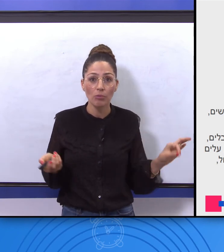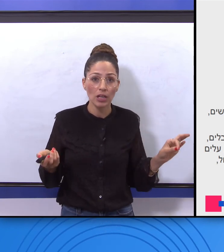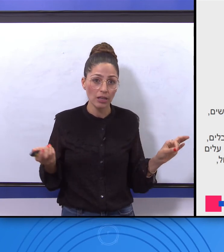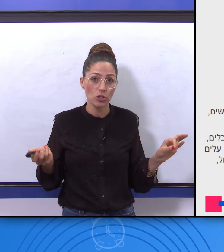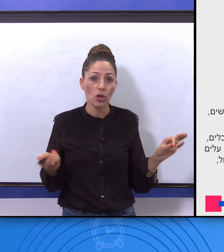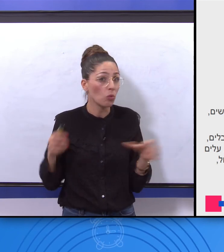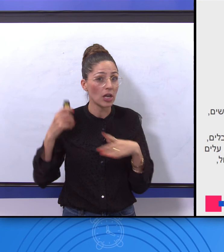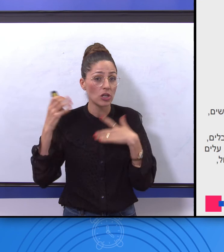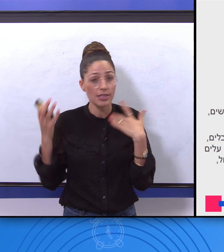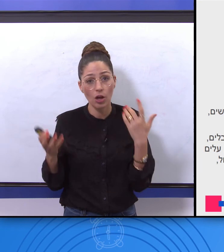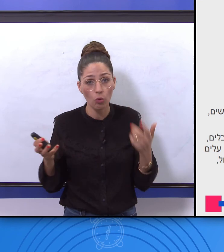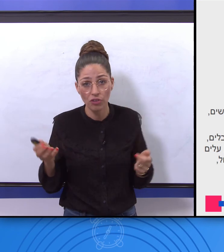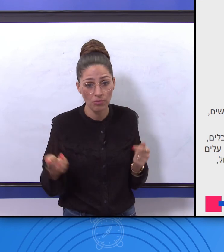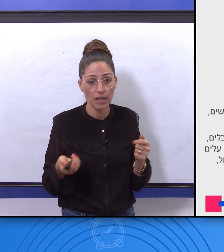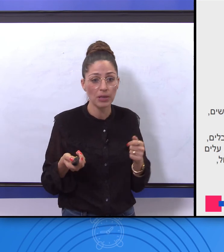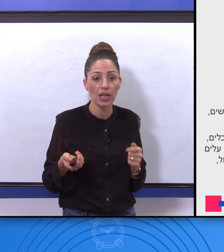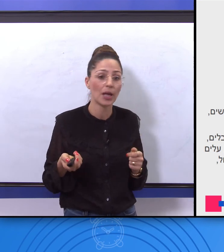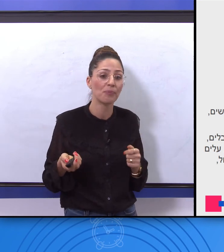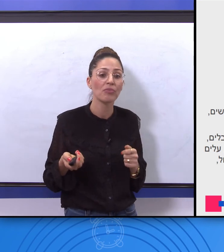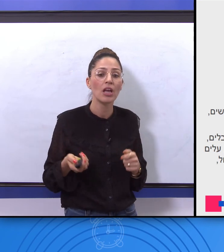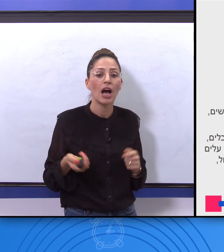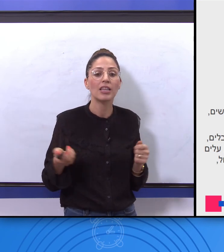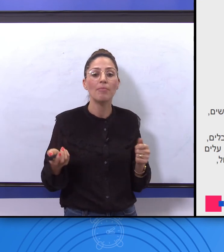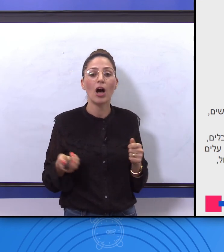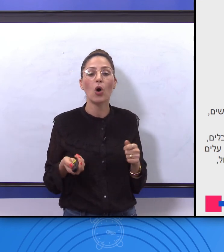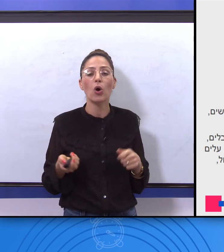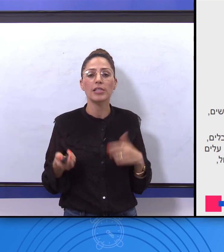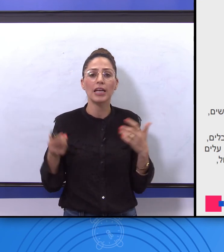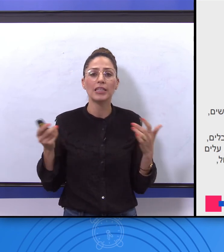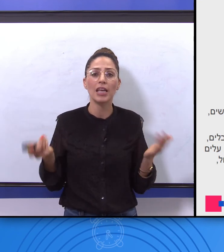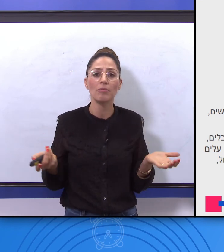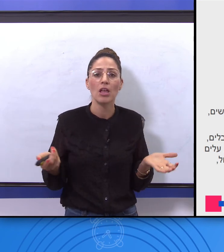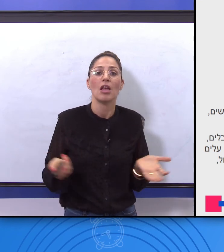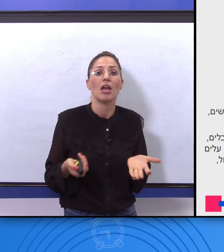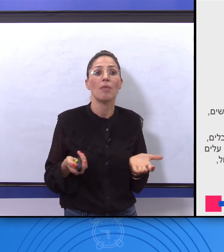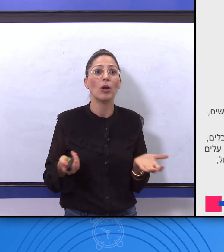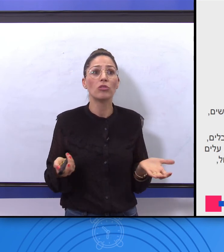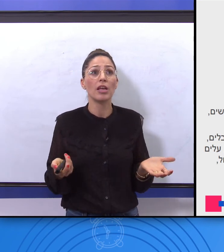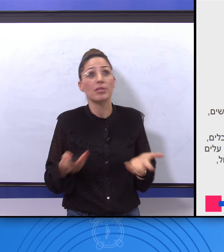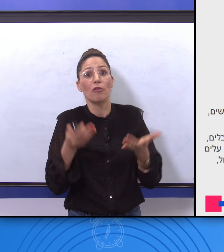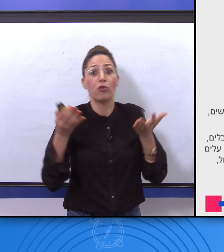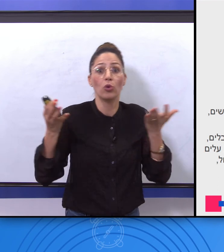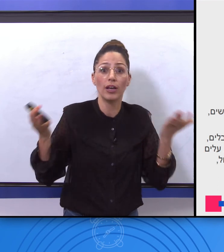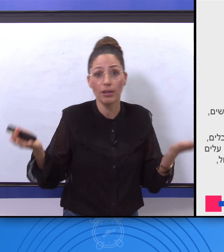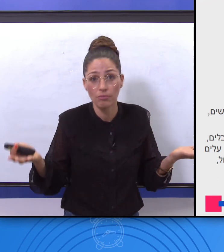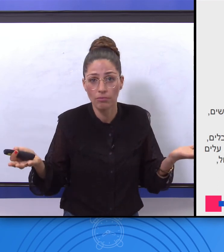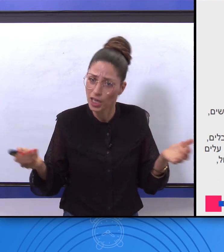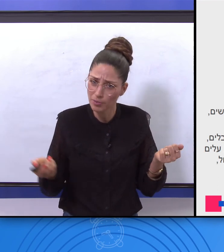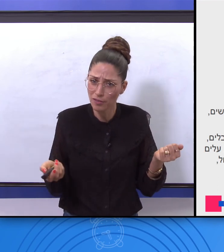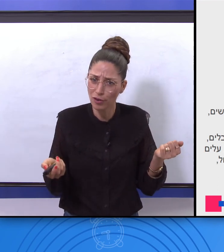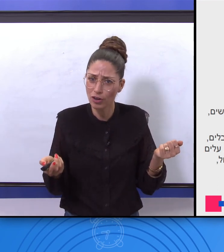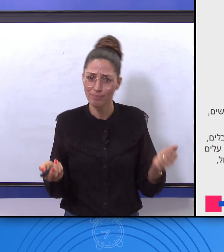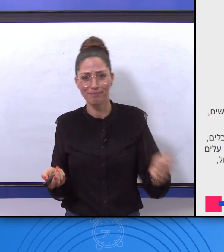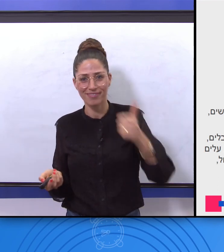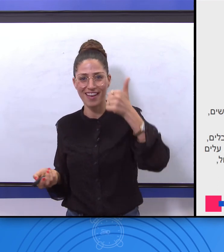זרעים ותרמילים של, אולי של עצי חרובים ליד ביתכם, אדמה, חול, זרתים, בלוטים, ספלולים.